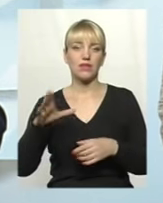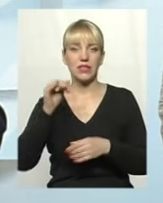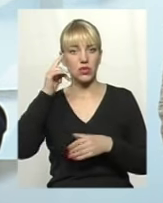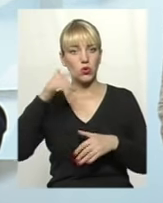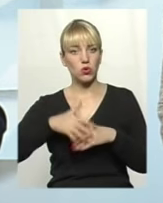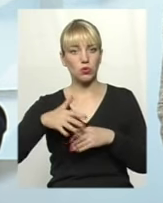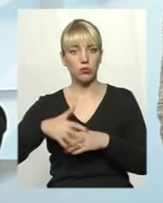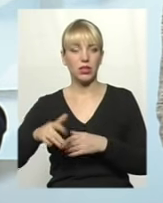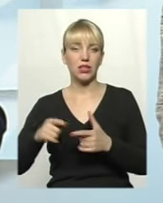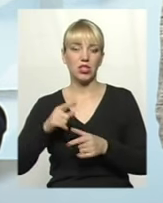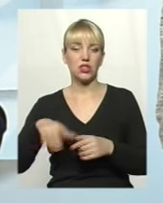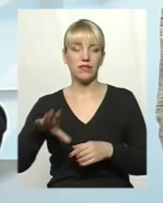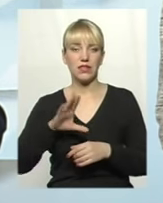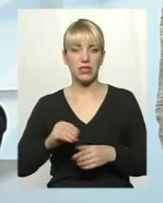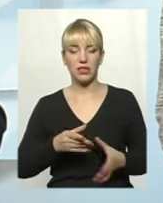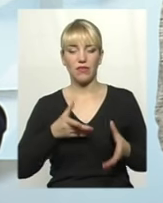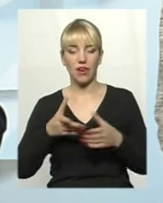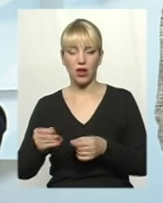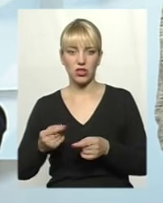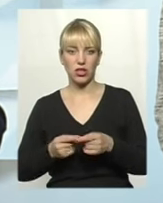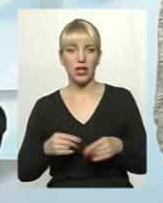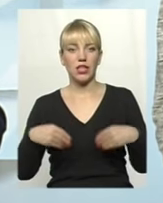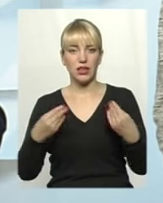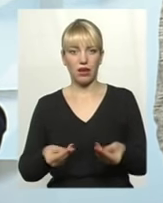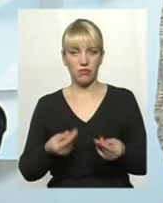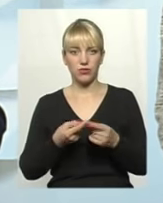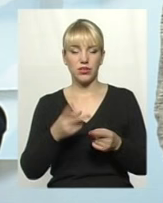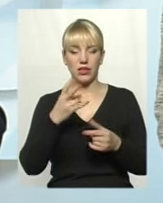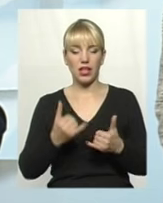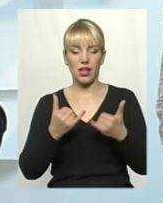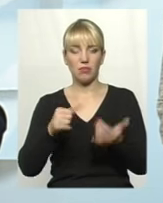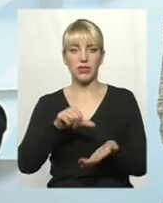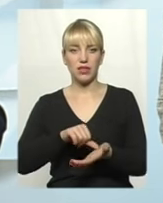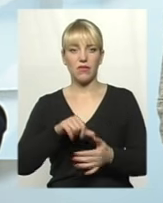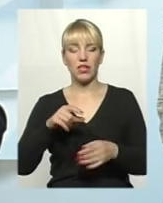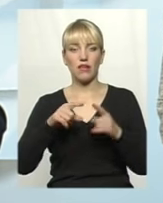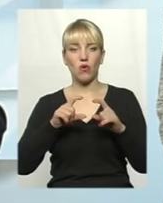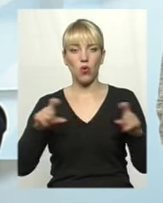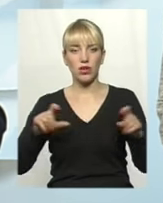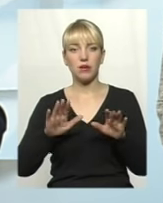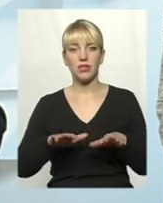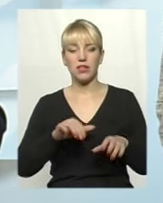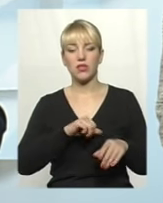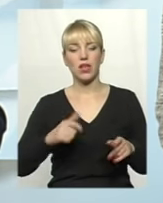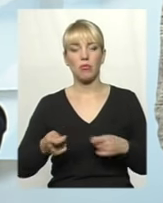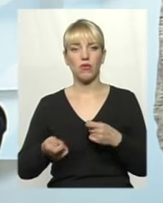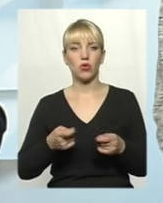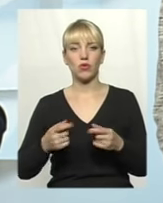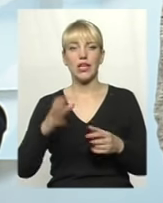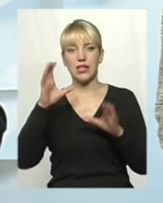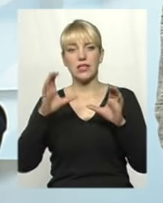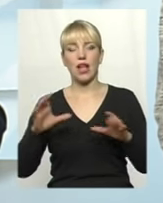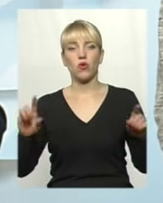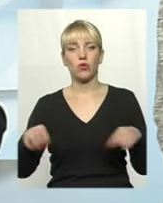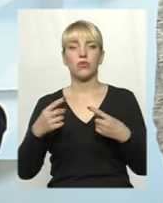зрозуміло, і чи всі важелі дав для представників органів місцевого самоврядування законотворець? Про це все